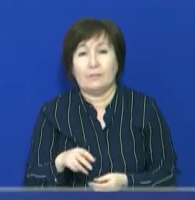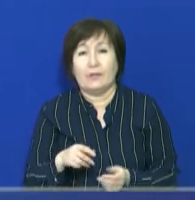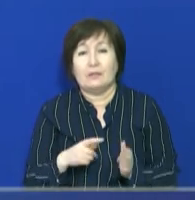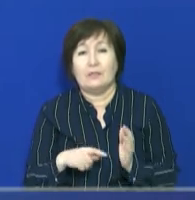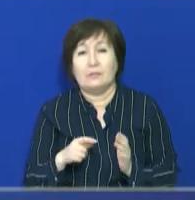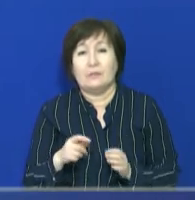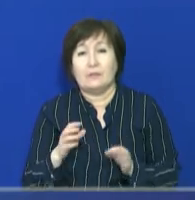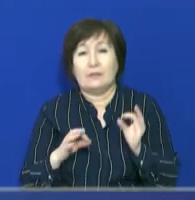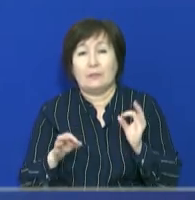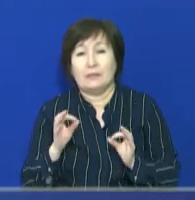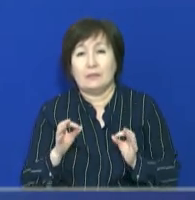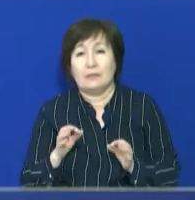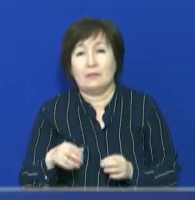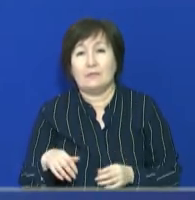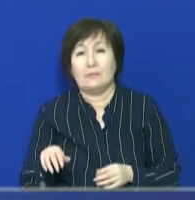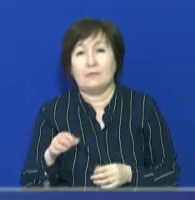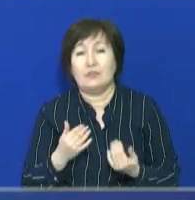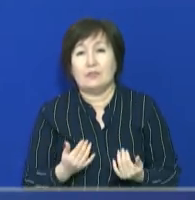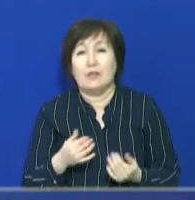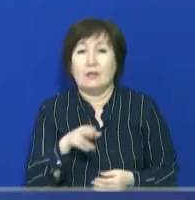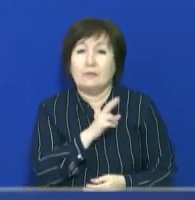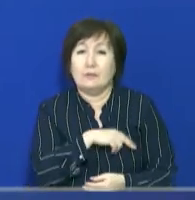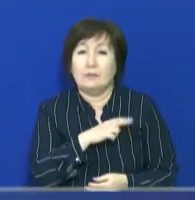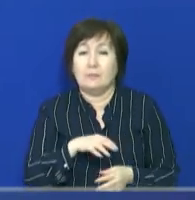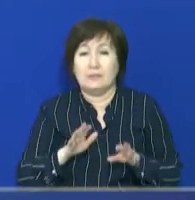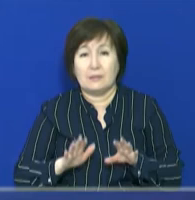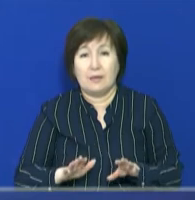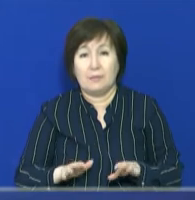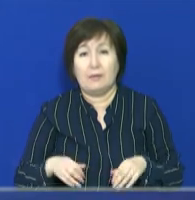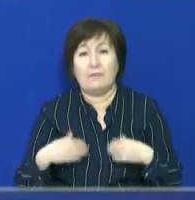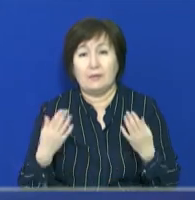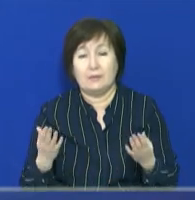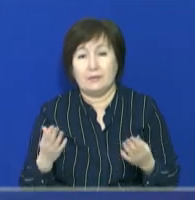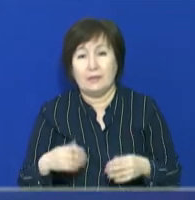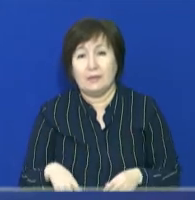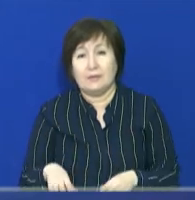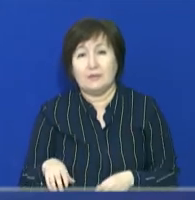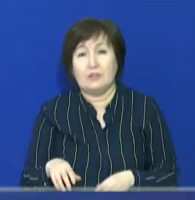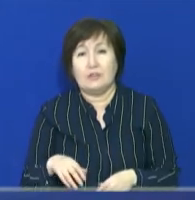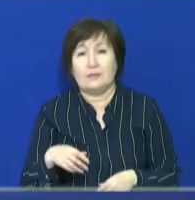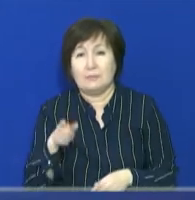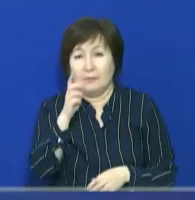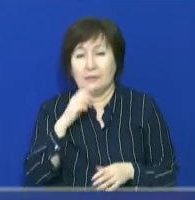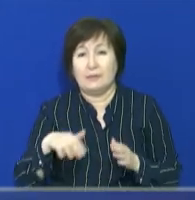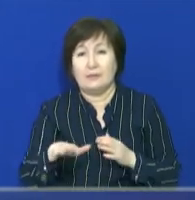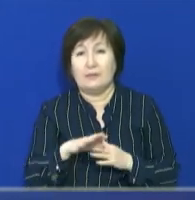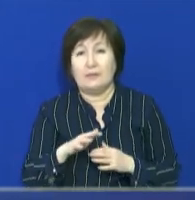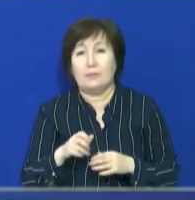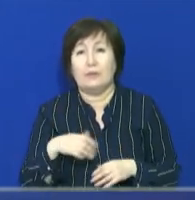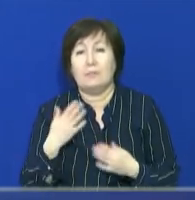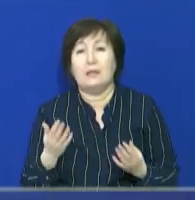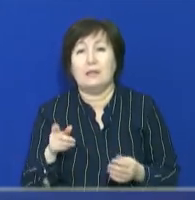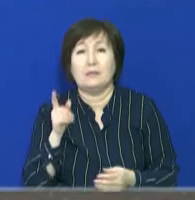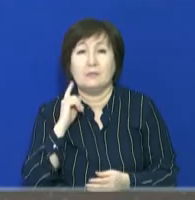Олар мамандыққа сай жұмыс орнымен қамтамасыз етіліп, пәтер ақысын өтеу шығыны мемлекет есебінен төленеді, дейді жұмыспен қамту орталығының